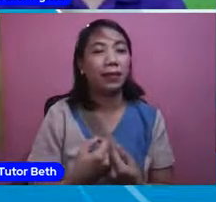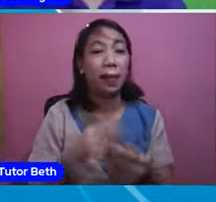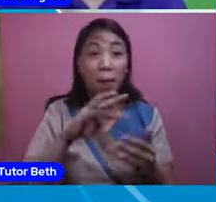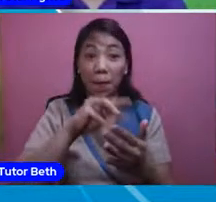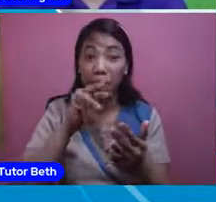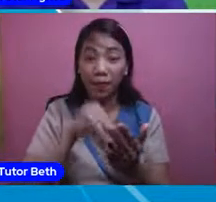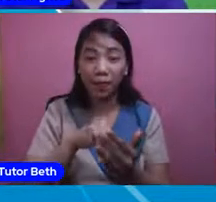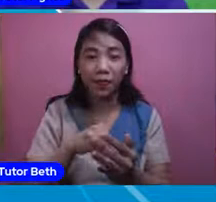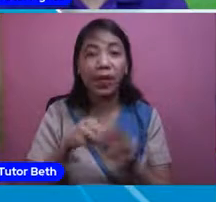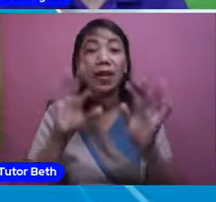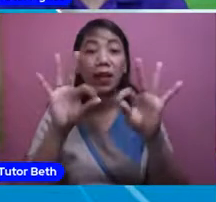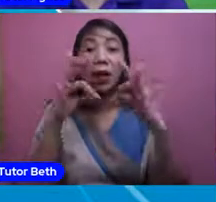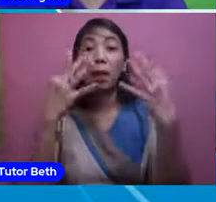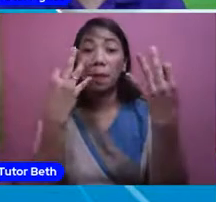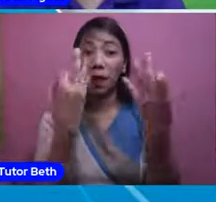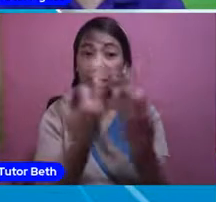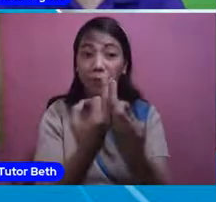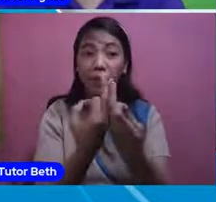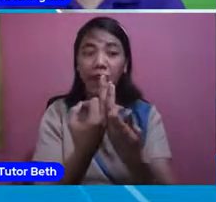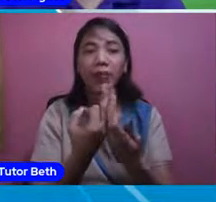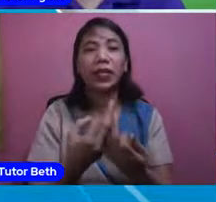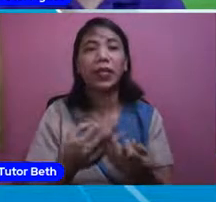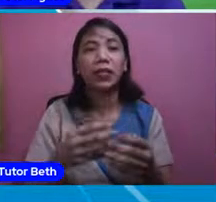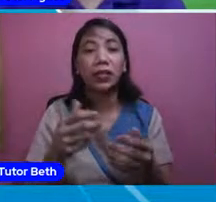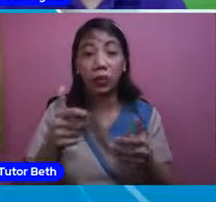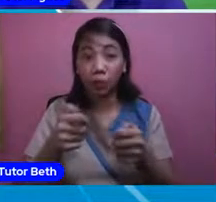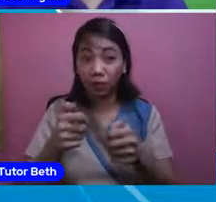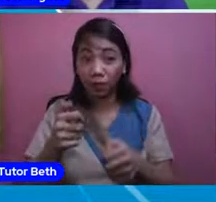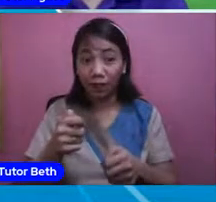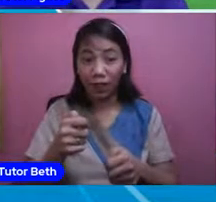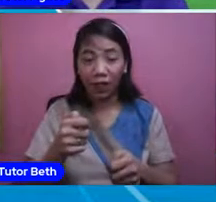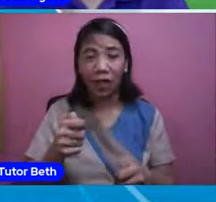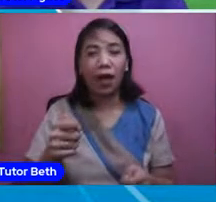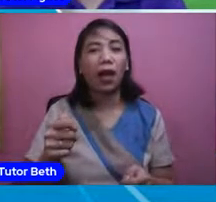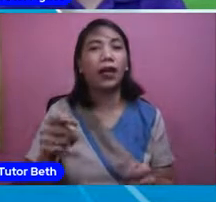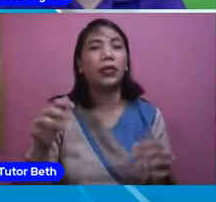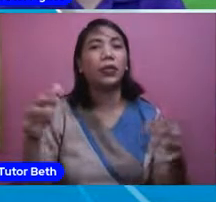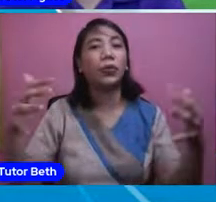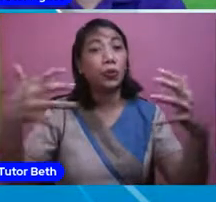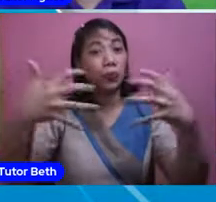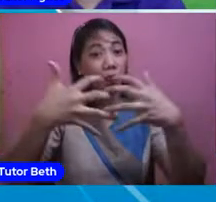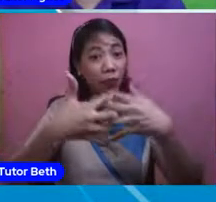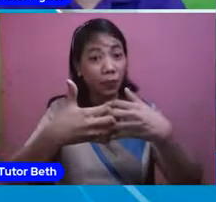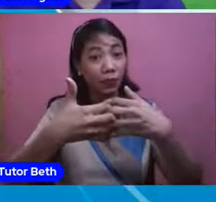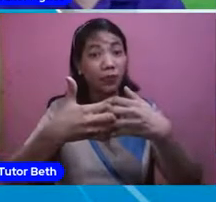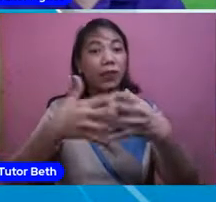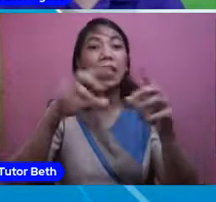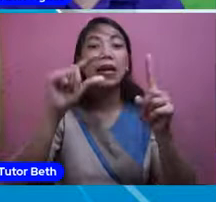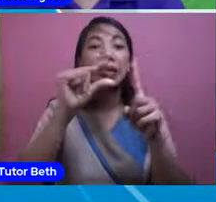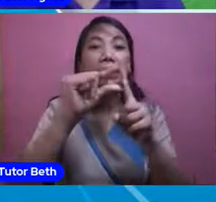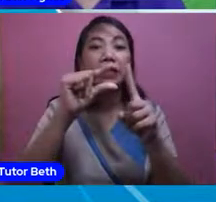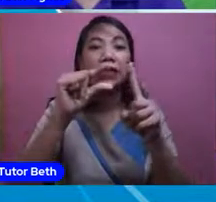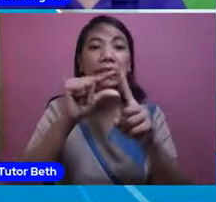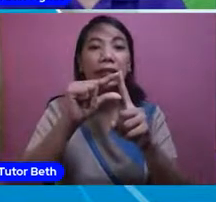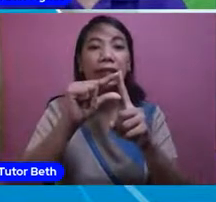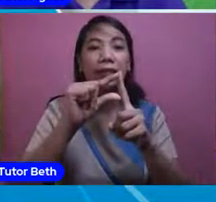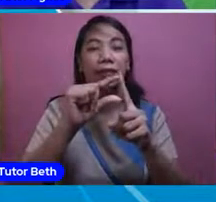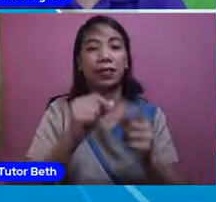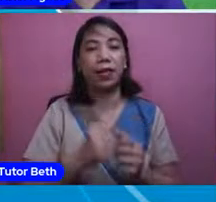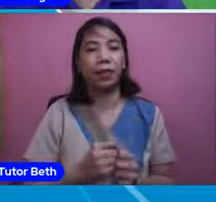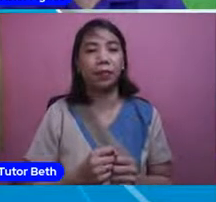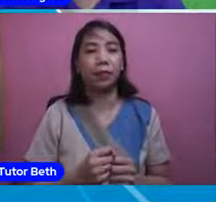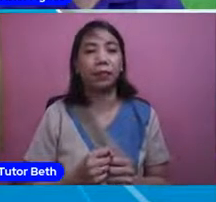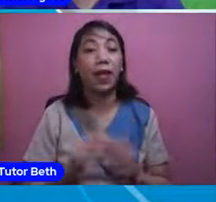nyo, ilalagay nyo yung angkop na salita na nagbi-describe sa inyong pamilya. Okay,